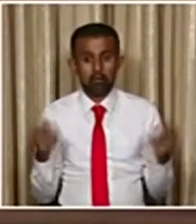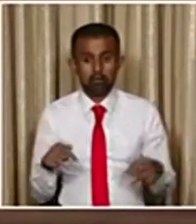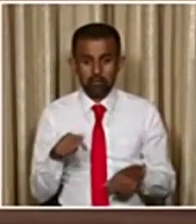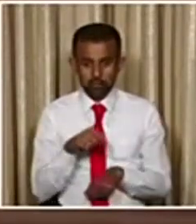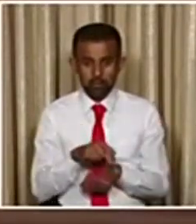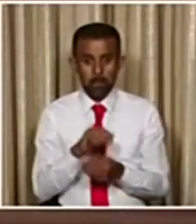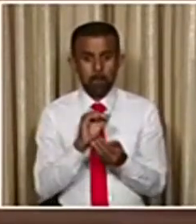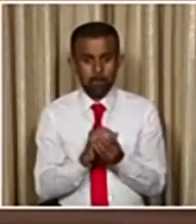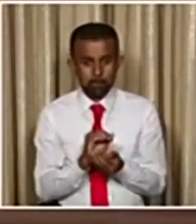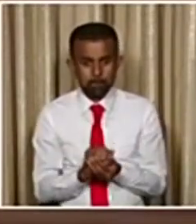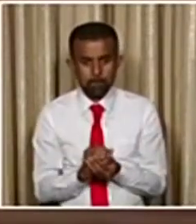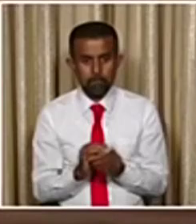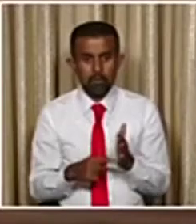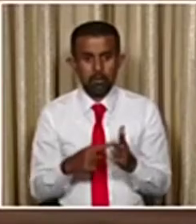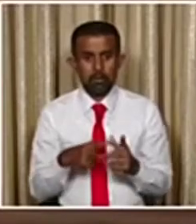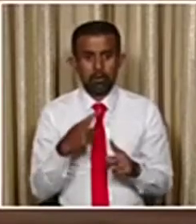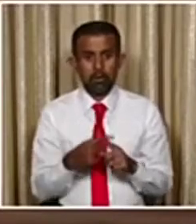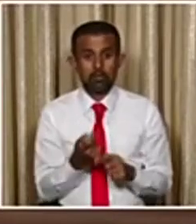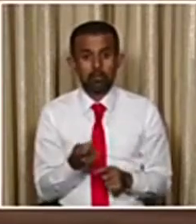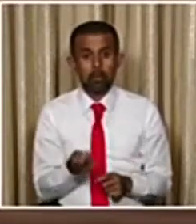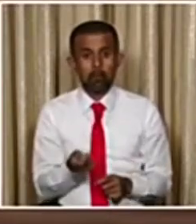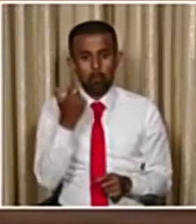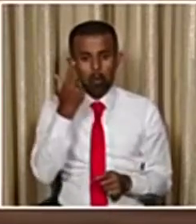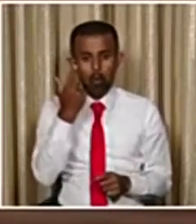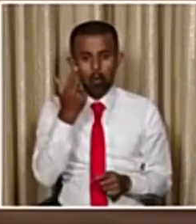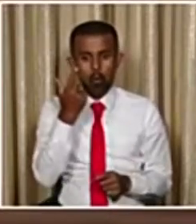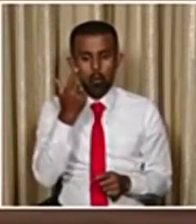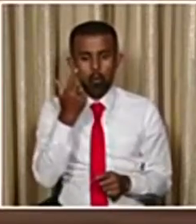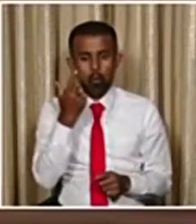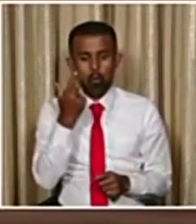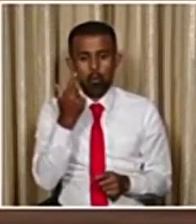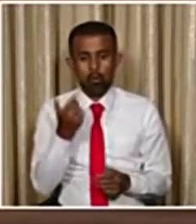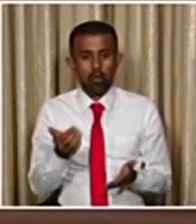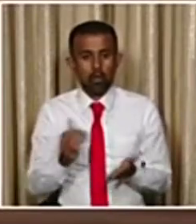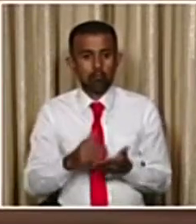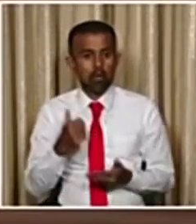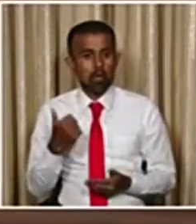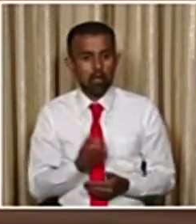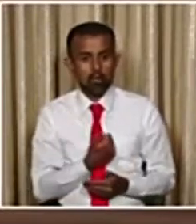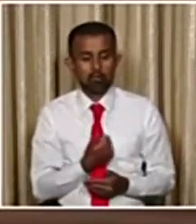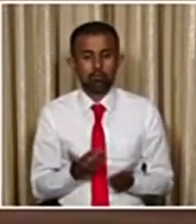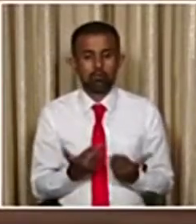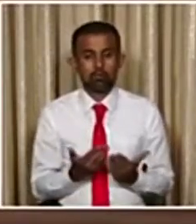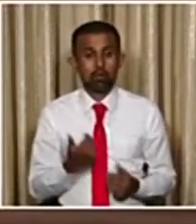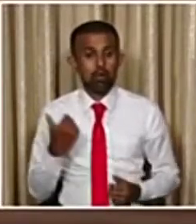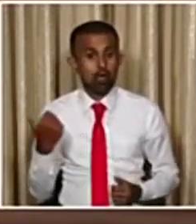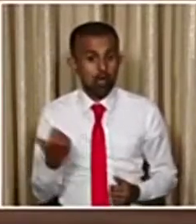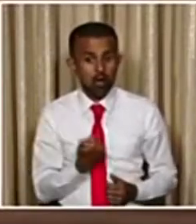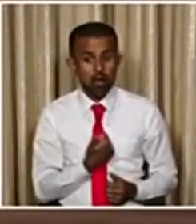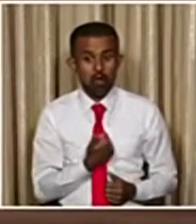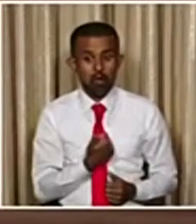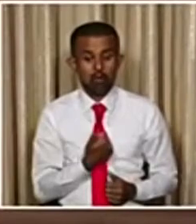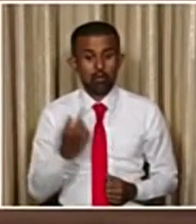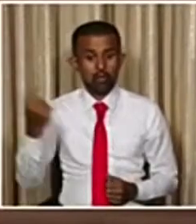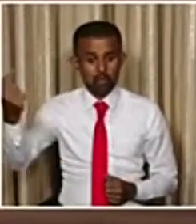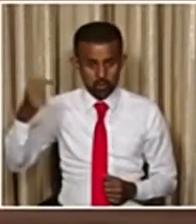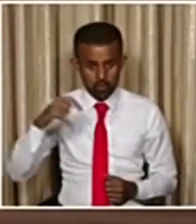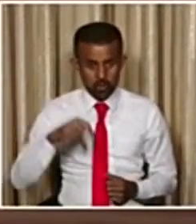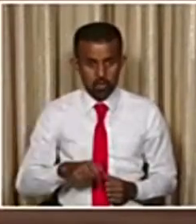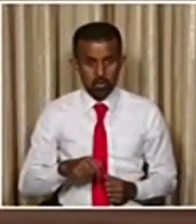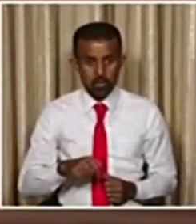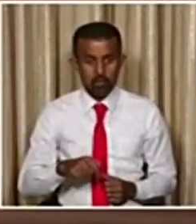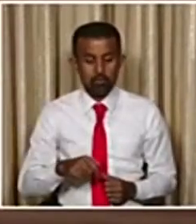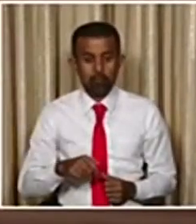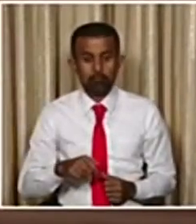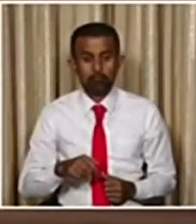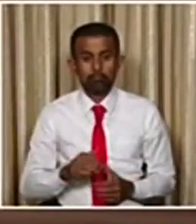දැනට තියන අයගෙත් බදු මුදල වැඩි කරලා තියෙනවා මේක නැවත අලුත් කිරීමේ. ඒ වගේම අලුතෙන් එන අය ඉන්නවනම් ඒ